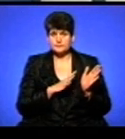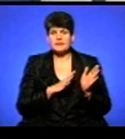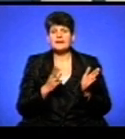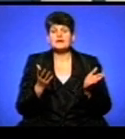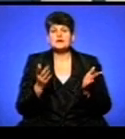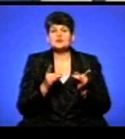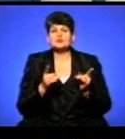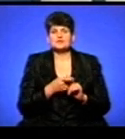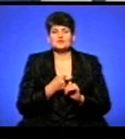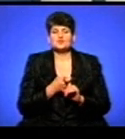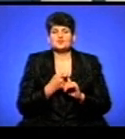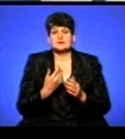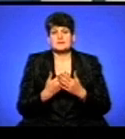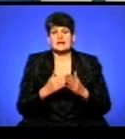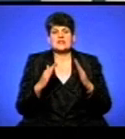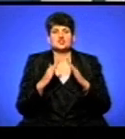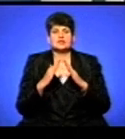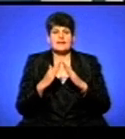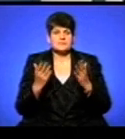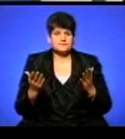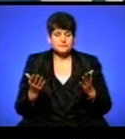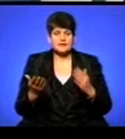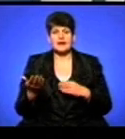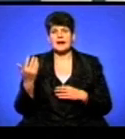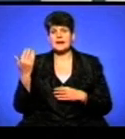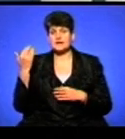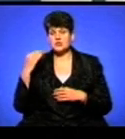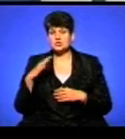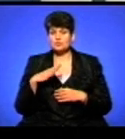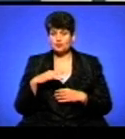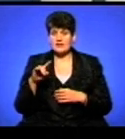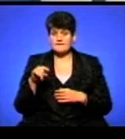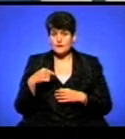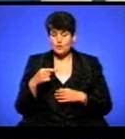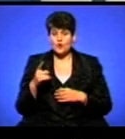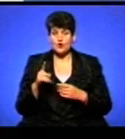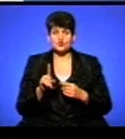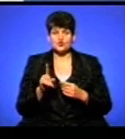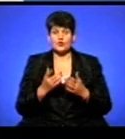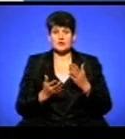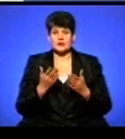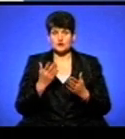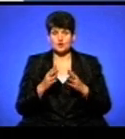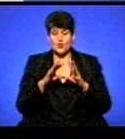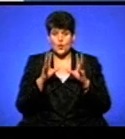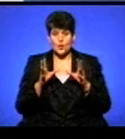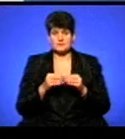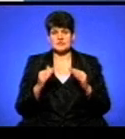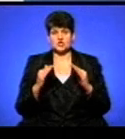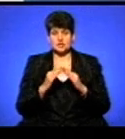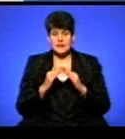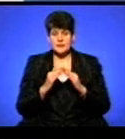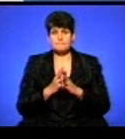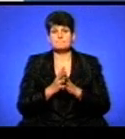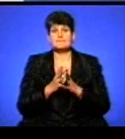що стосується, припустимо, житла. Тобто, раніше була вимога, що якщо обсяг житла